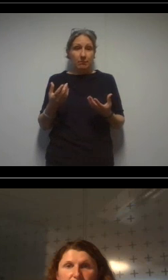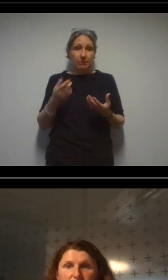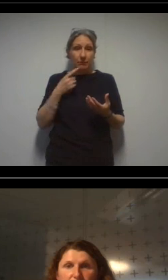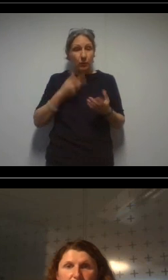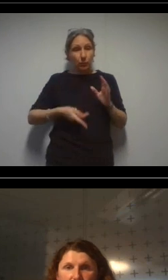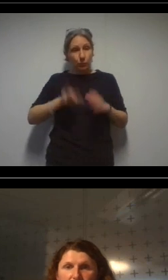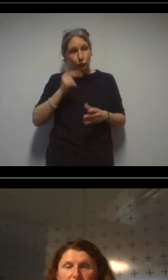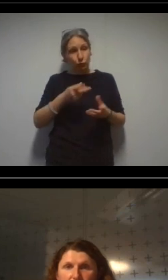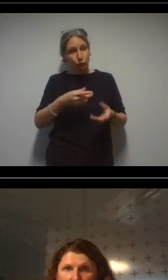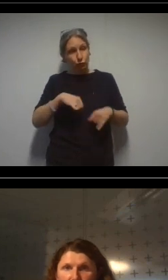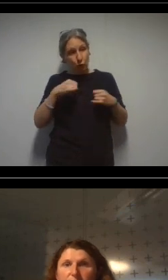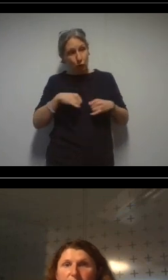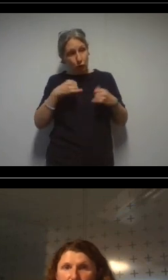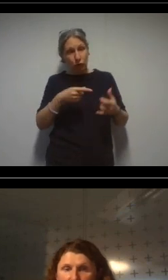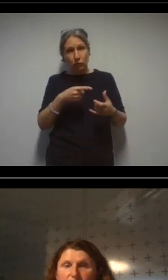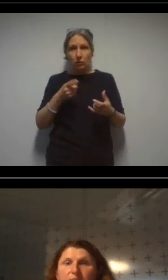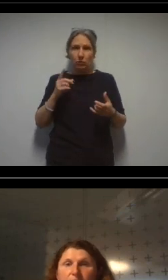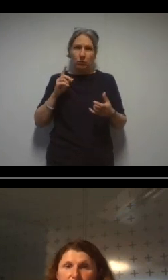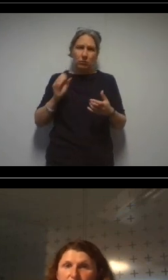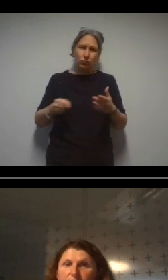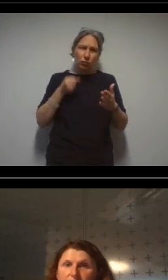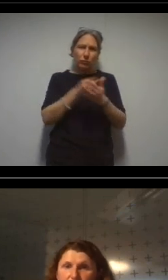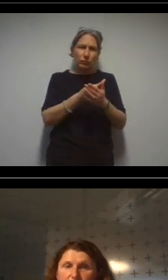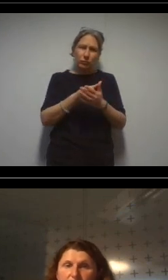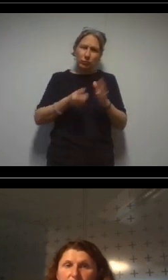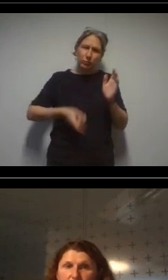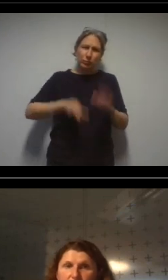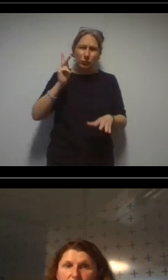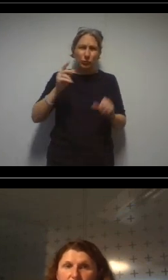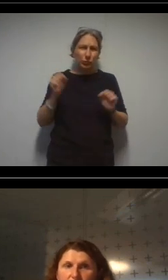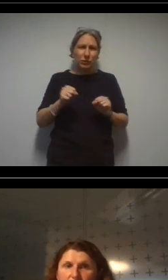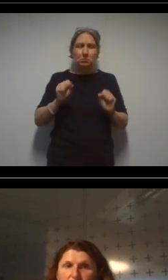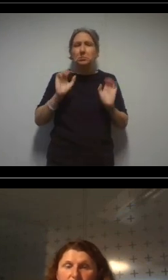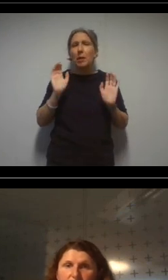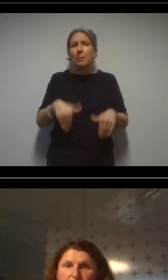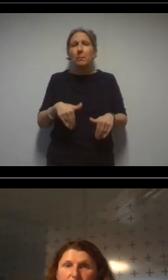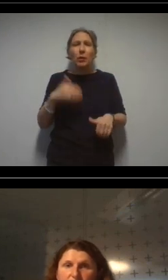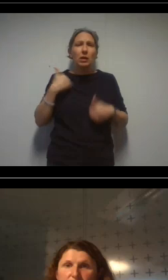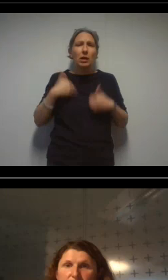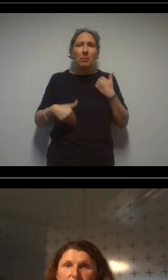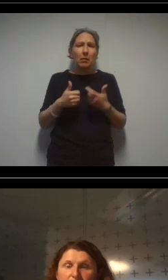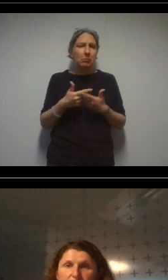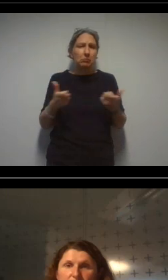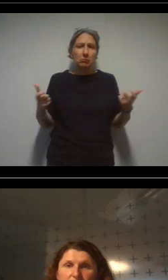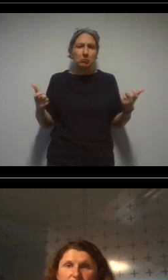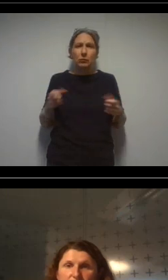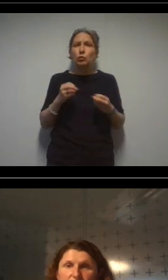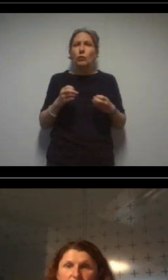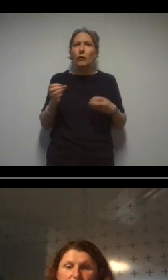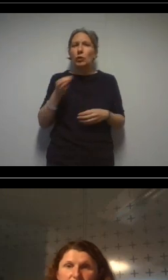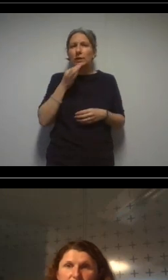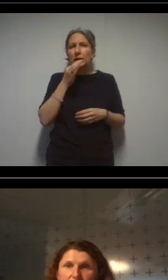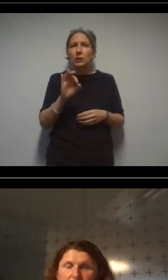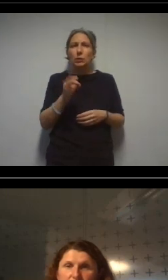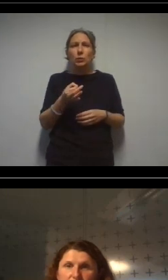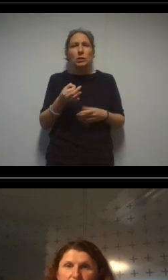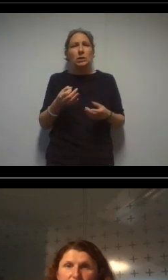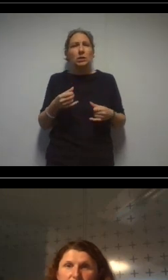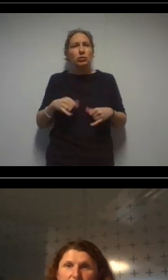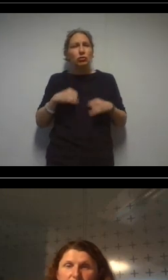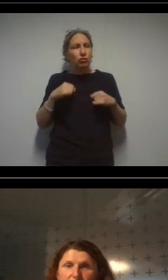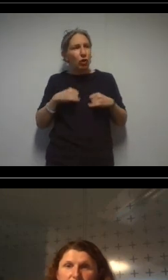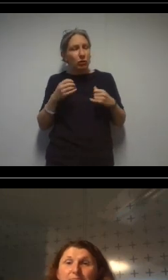de jeunes aillent le plus loin possible et quelle que soit la typologie de handicap. Souvent, on nous dit, mais ce que vous faites, c'est là pour tous les jeunes. Bah oui, en situation de handicap, la question